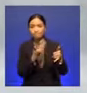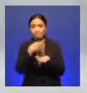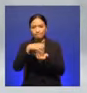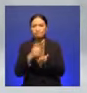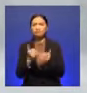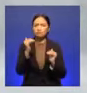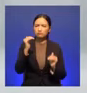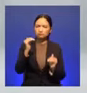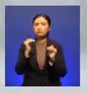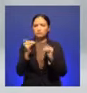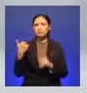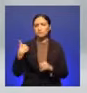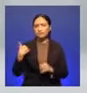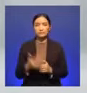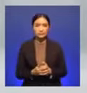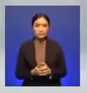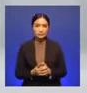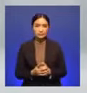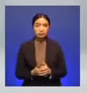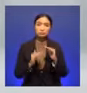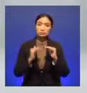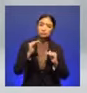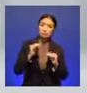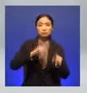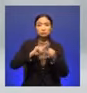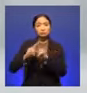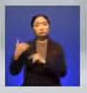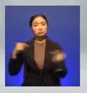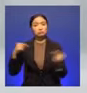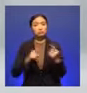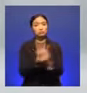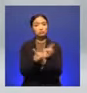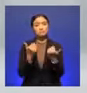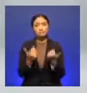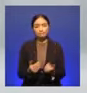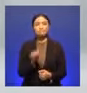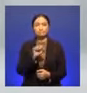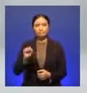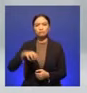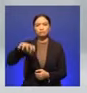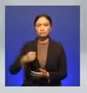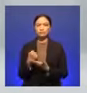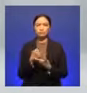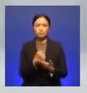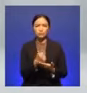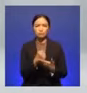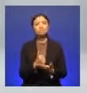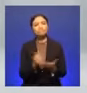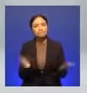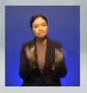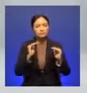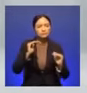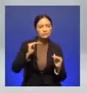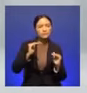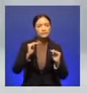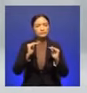มล้ำที่มีอยู่นะคะว่าความเหลื่อมล้ำต่างๆที่มีอยู่นั้นสสส.เองพยายามเข้าไปลดช่องว่างเหล่านั้นอย่